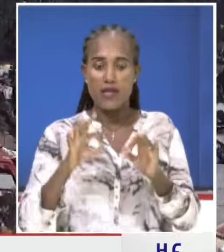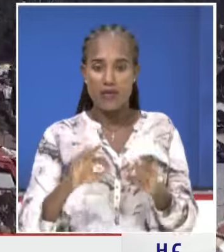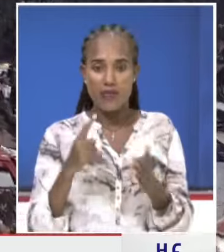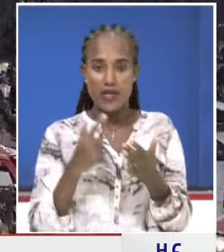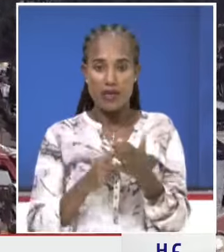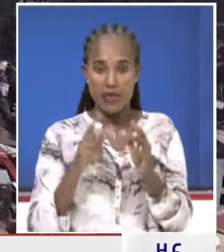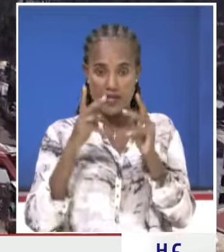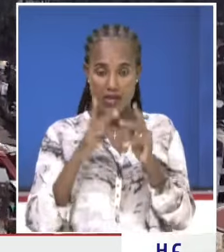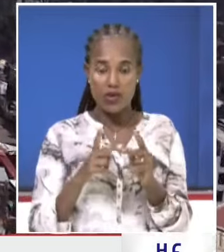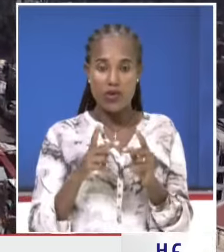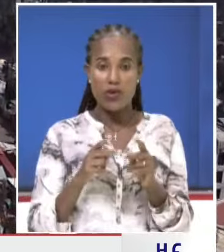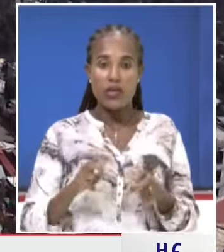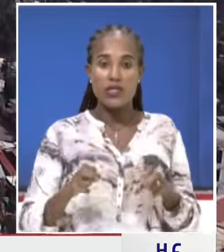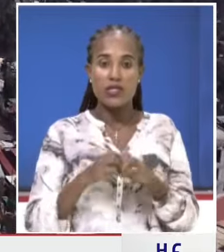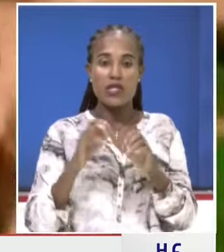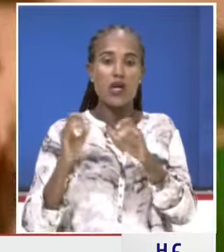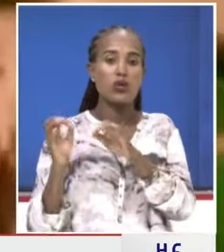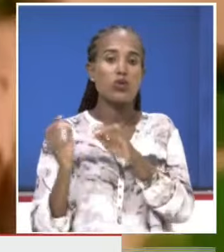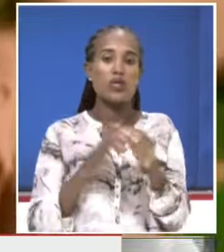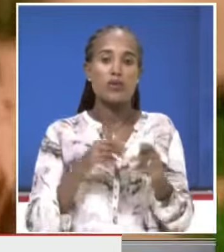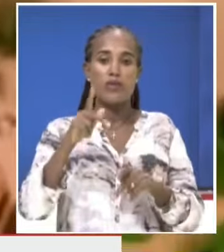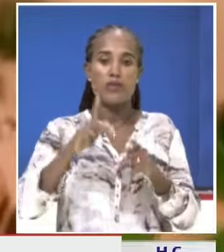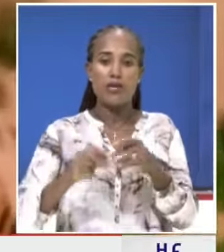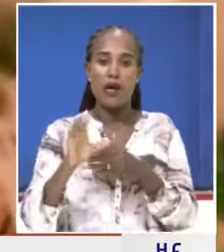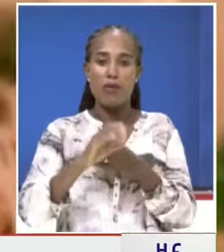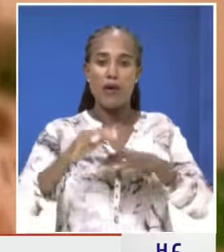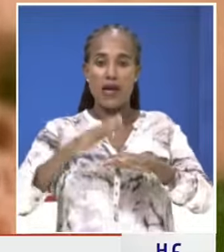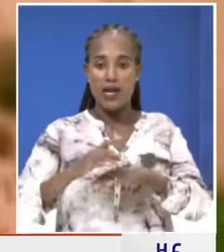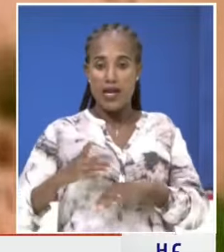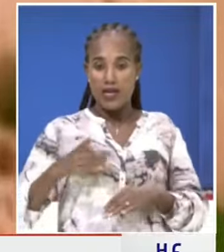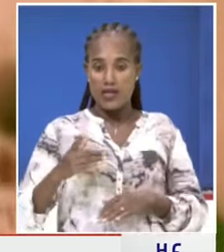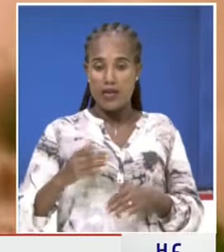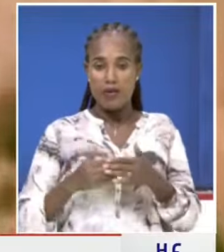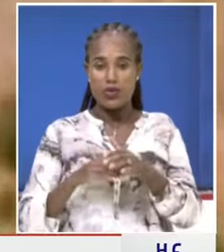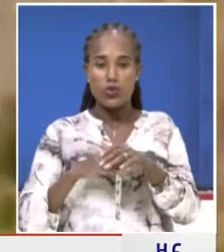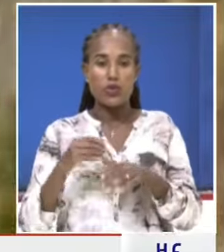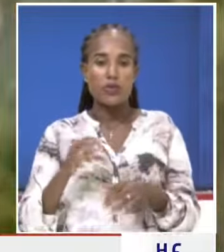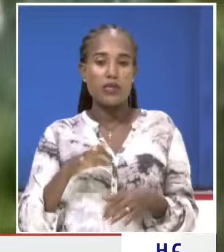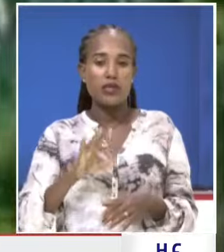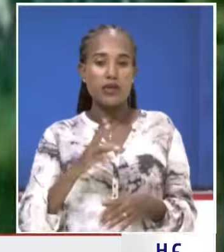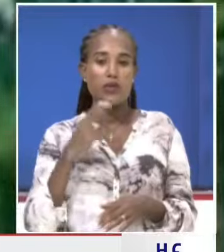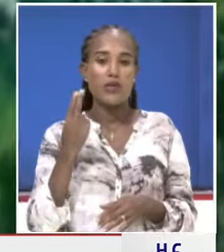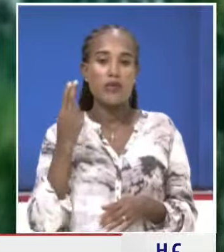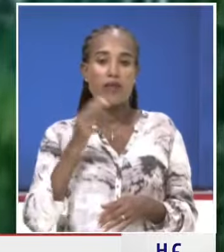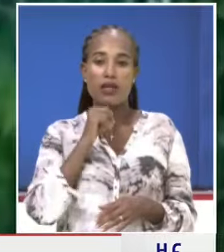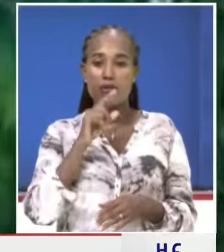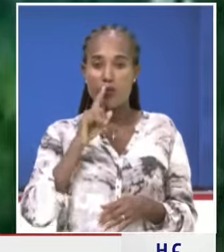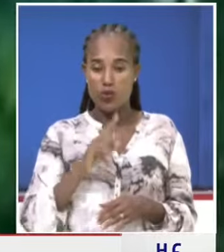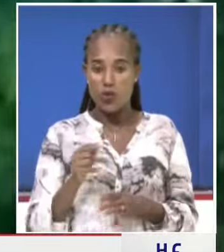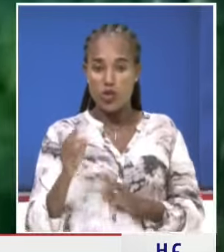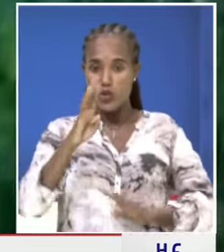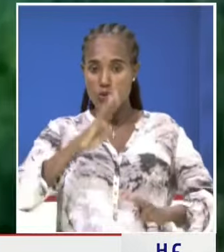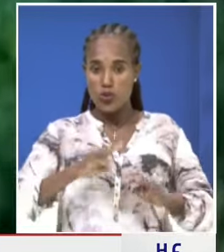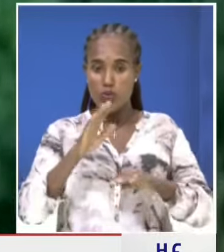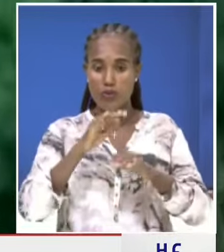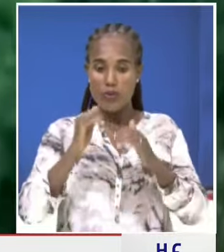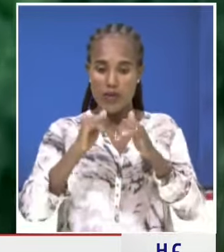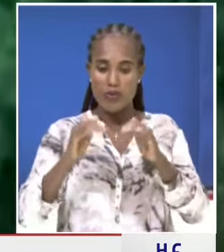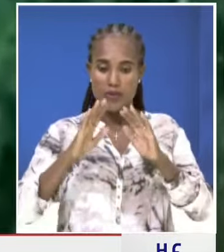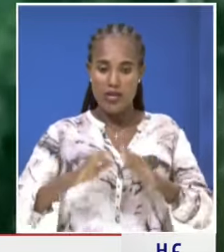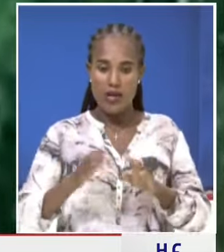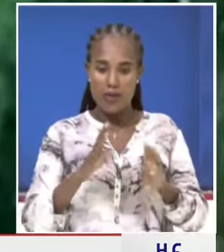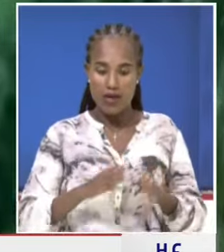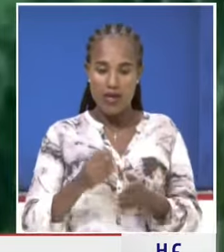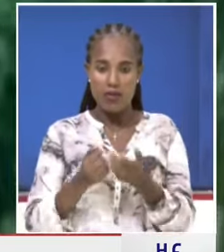ይህም ያሳየው ታዲያ ግጭትና ጦርነት በህዝብና በሀገር ላይ ኪሳራ ከማድረስ ውጭ የሚያስገኘው ጥቅም አለመኖሩን ነው። ችግሮችን በመለየት በሰላማዊ